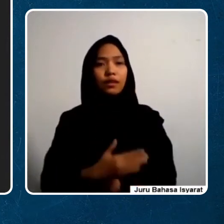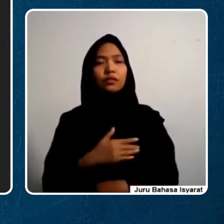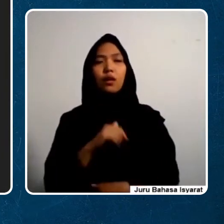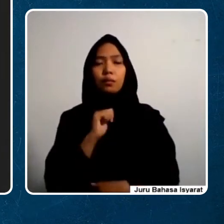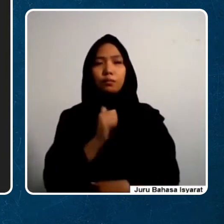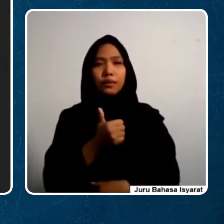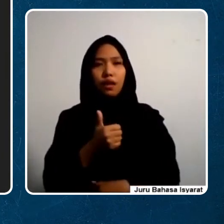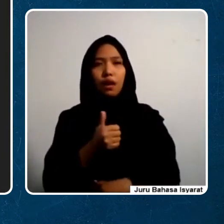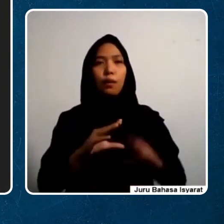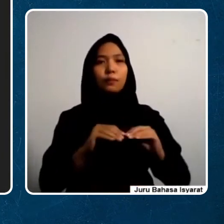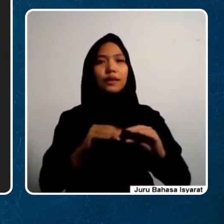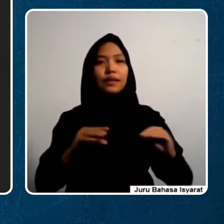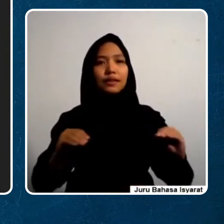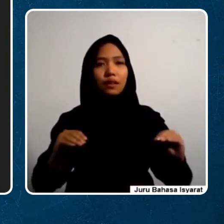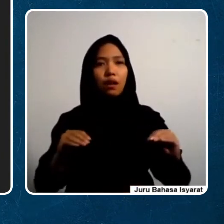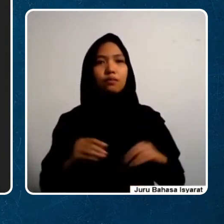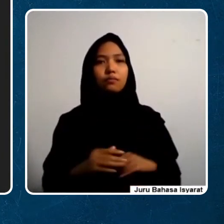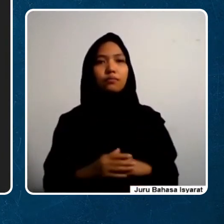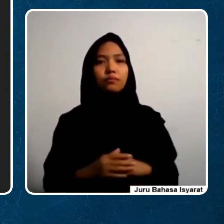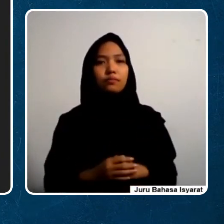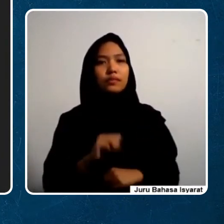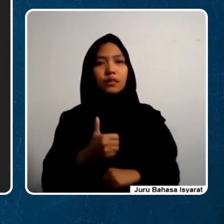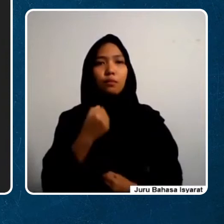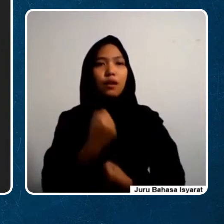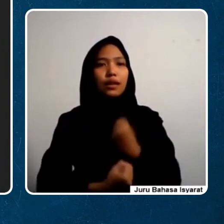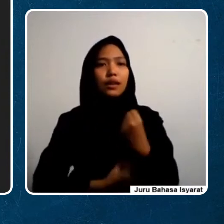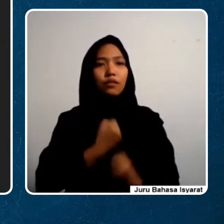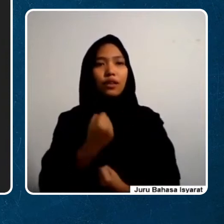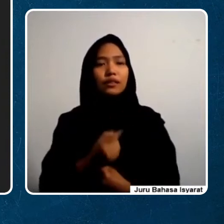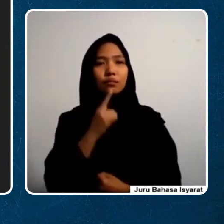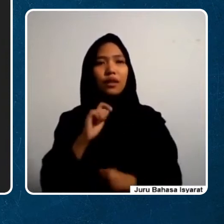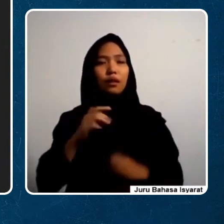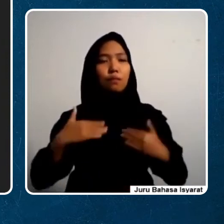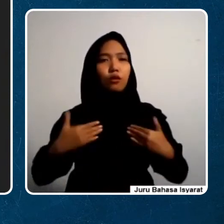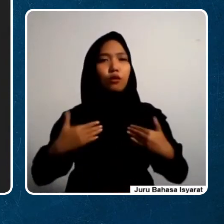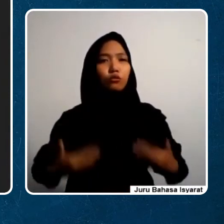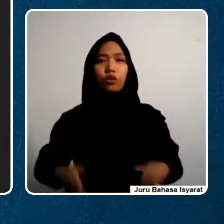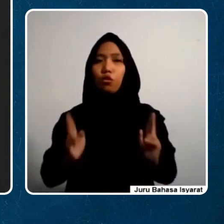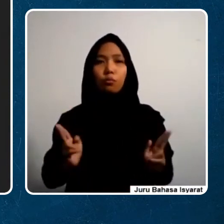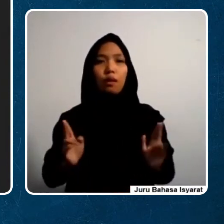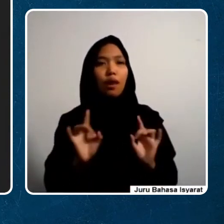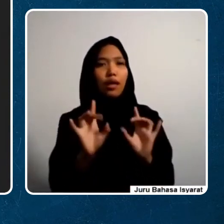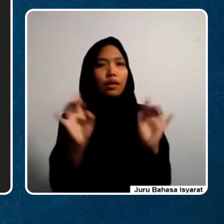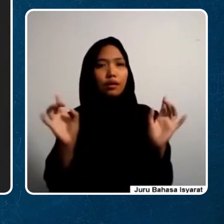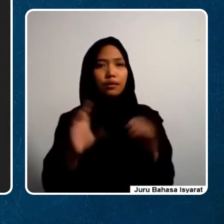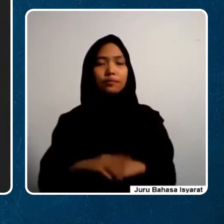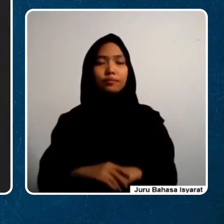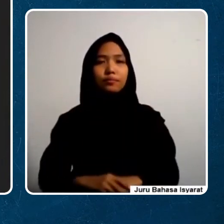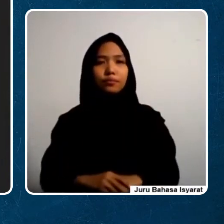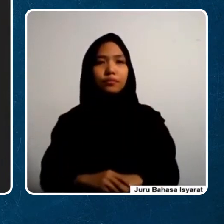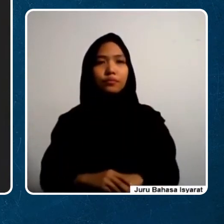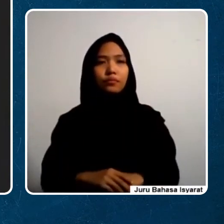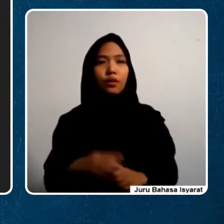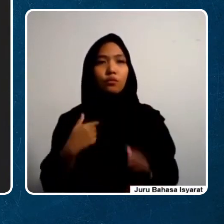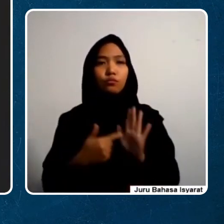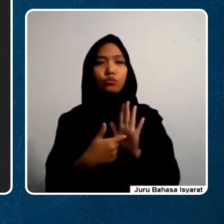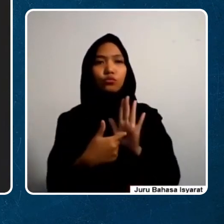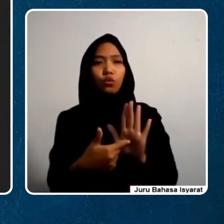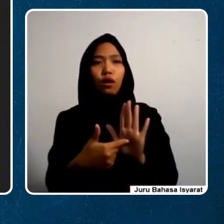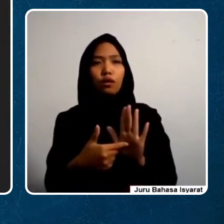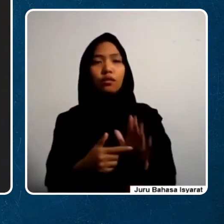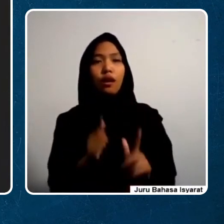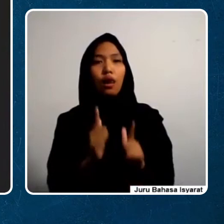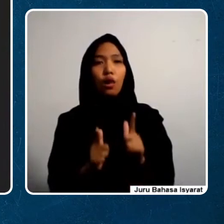di masyarakat yang telah beredar di masyarakat lama, bahwa kita sebenarnya itu mampu bekerja,